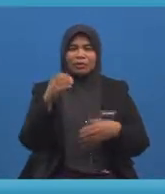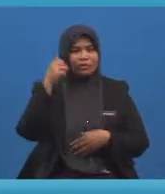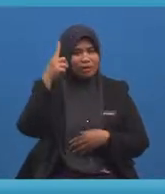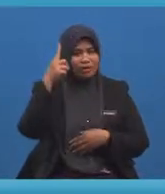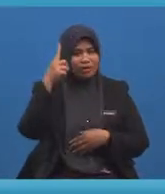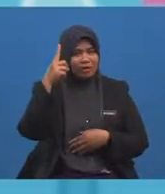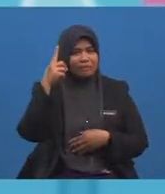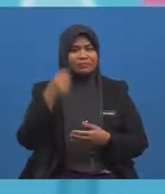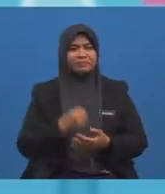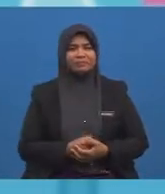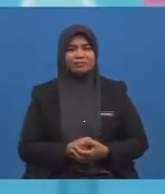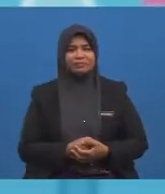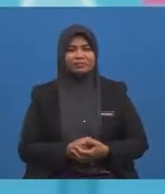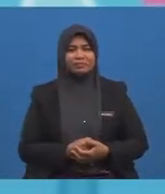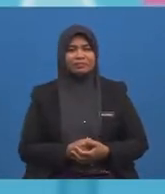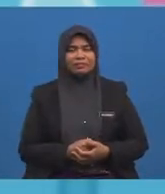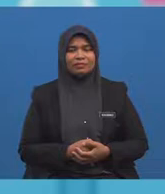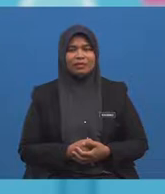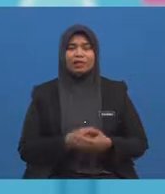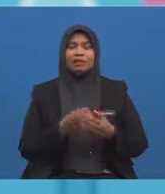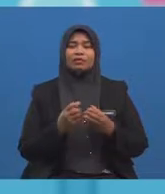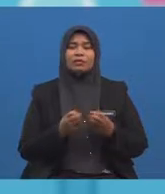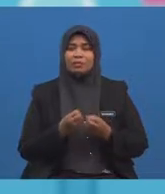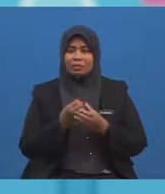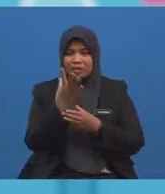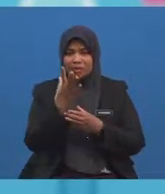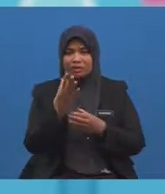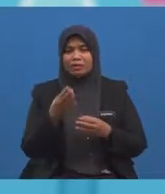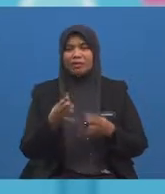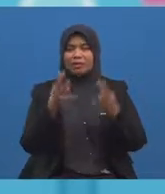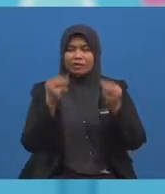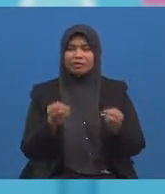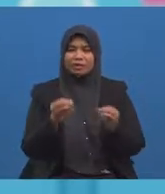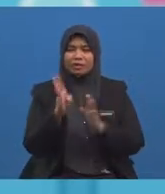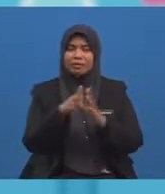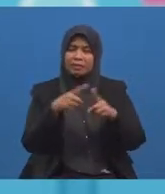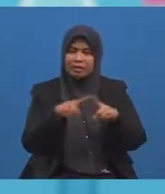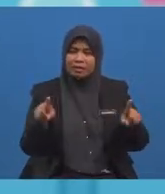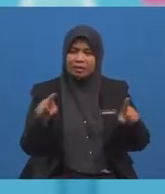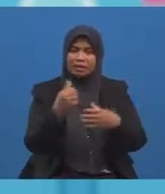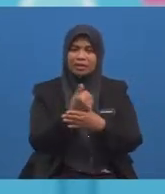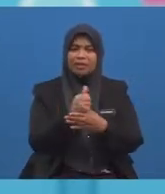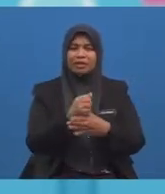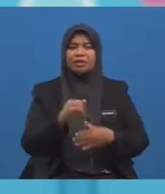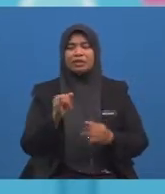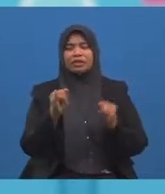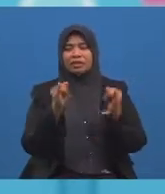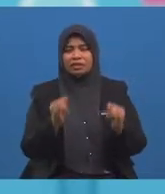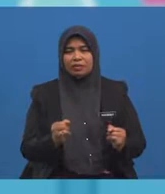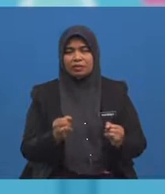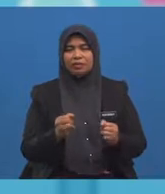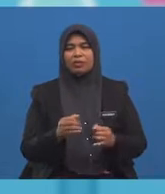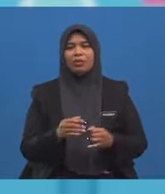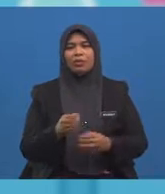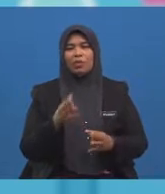ini. Tumbesaran manusia adalah berbeza antara individu walaupun